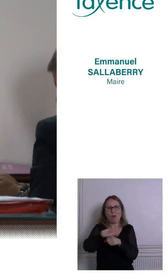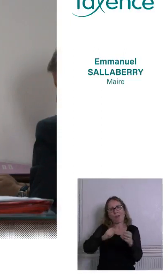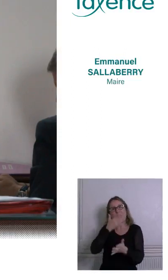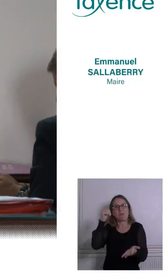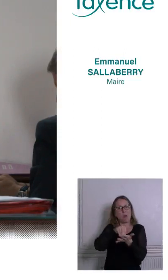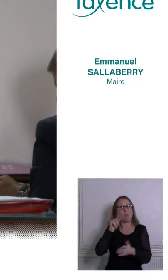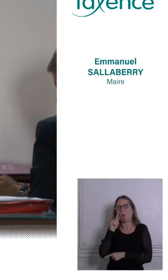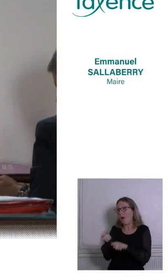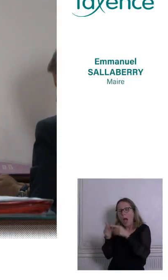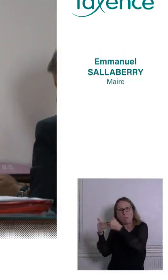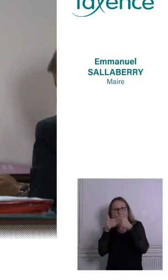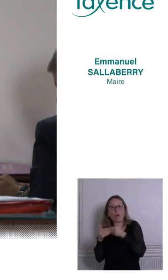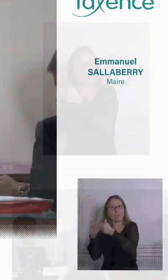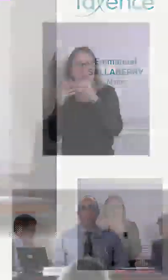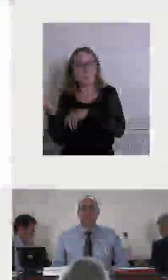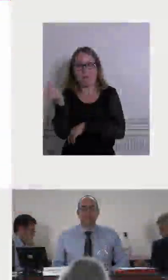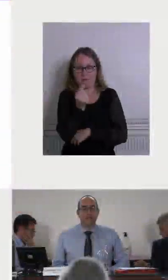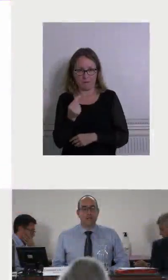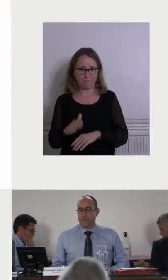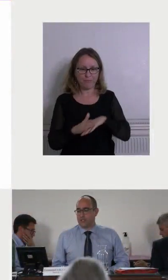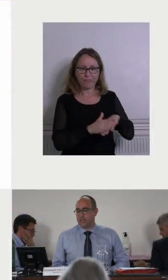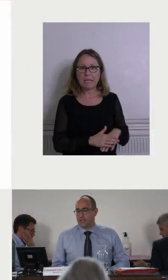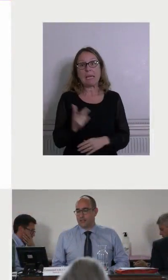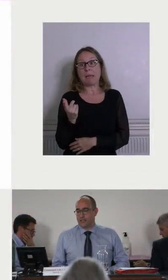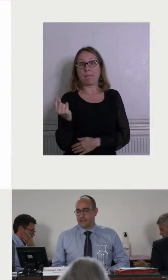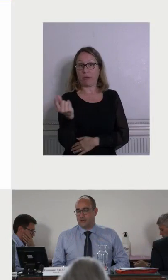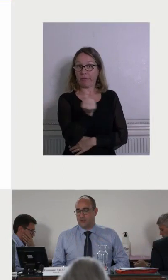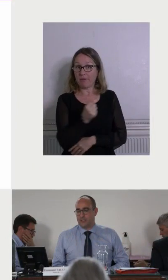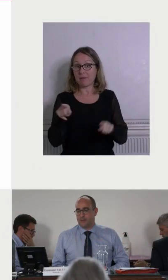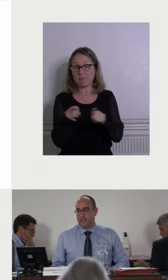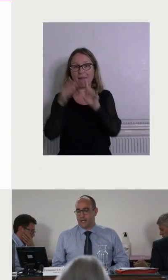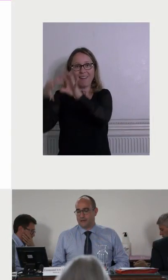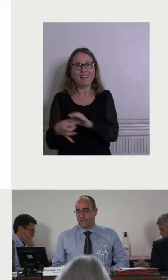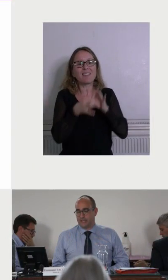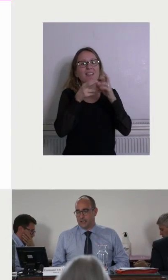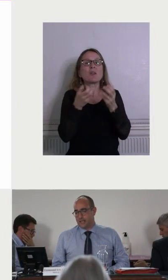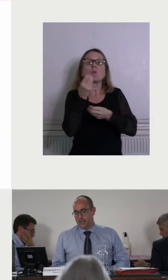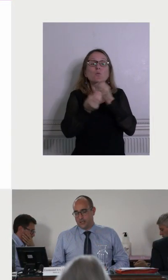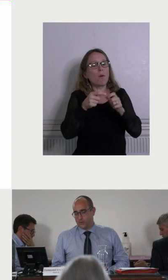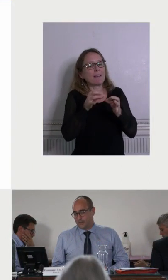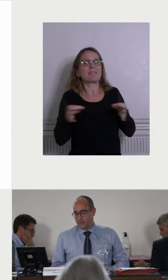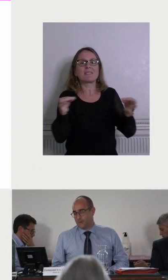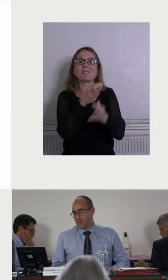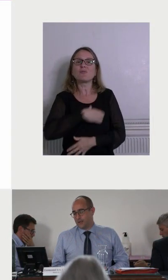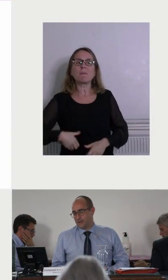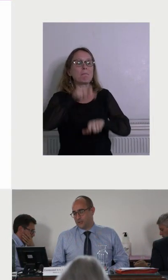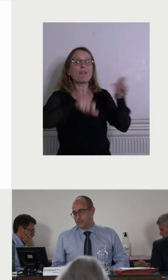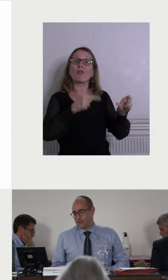par installation, d'où le recrutement du technicien énergie en plus du directeur, mais cette température cible aujourd'hui, on